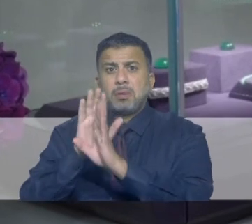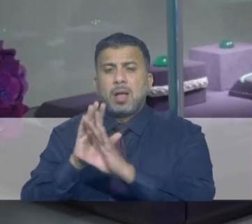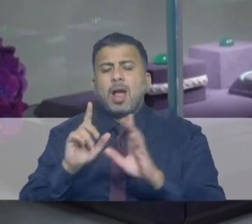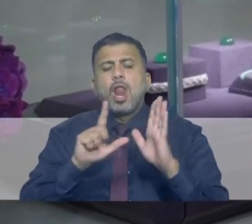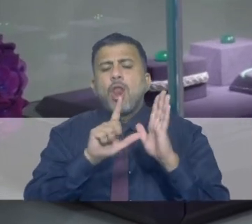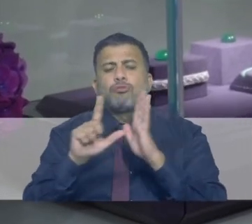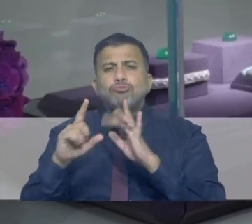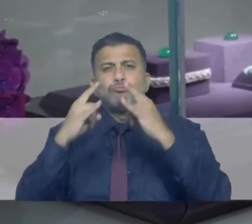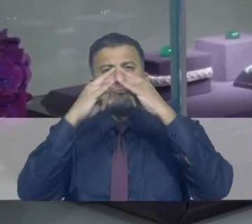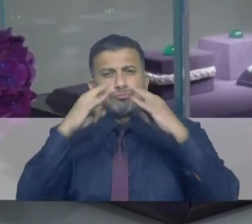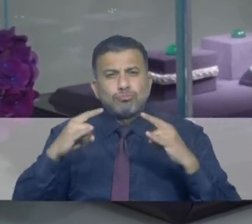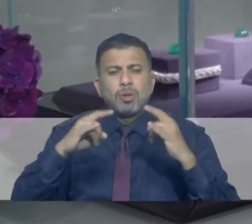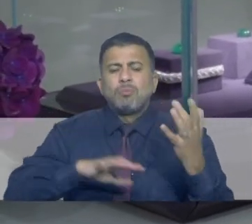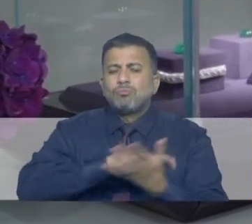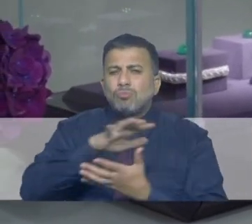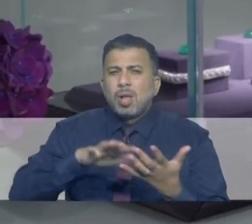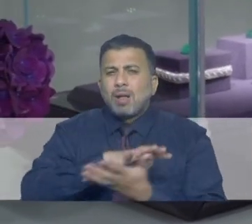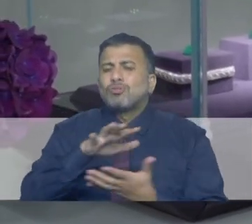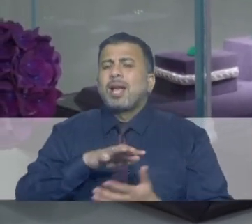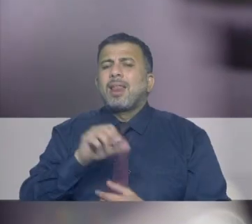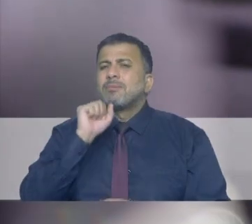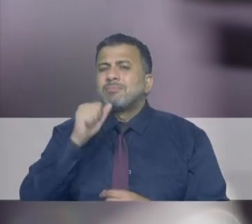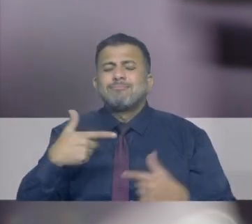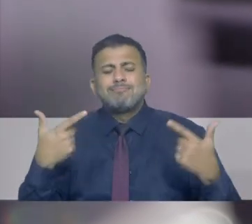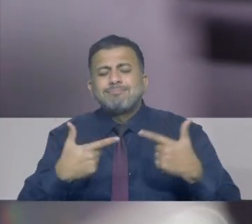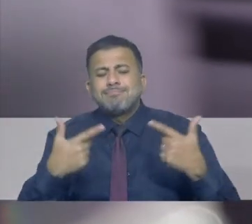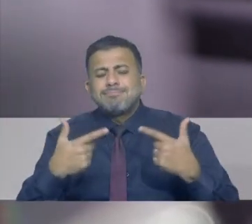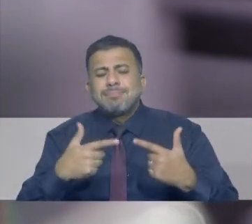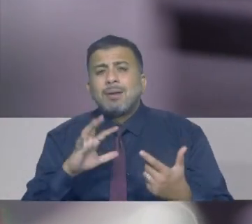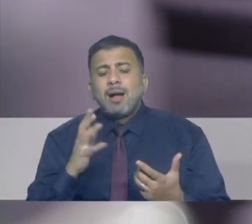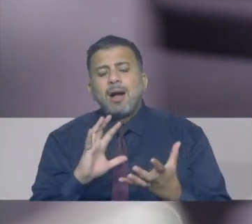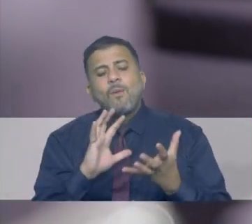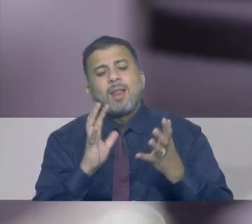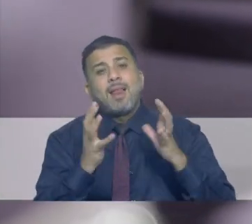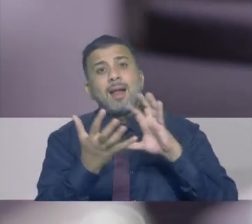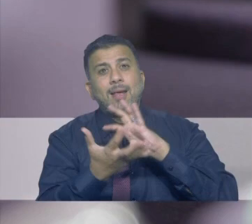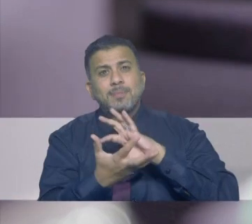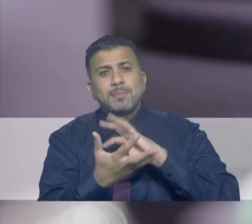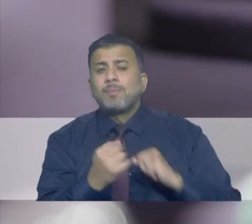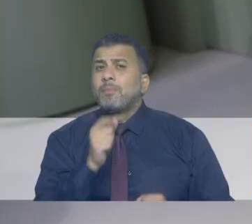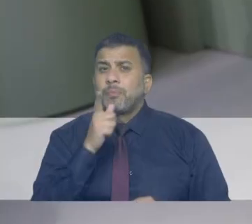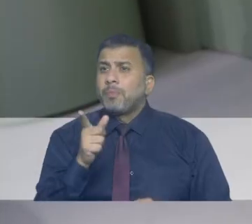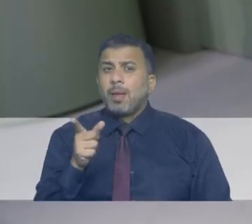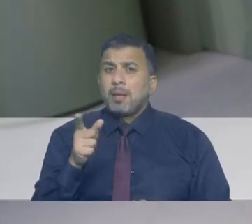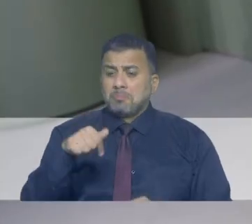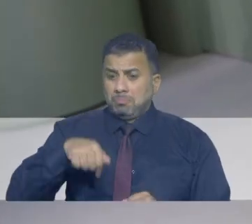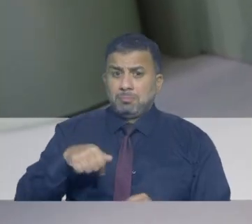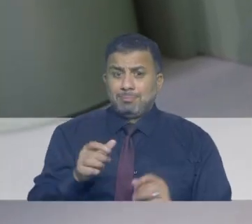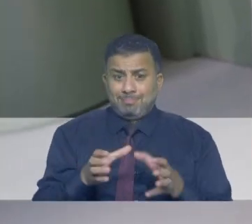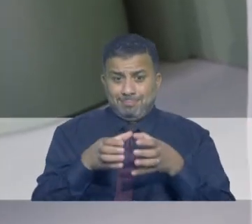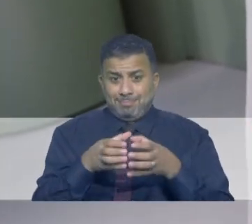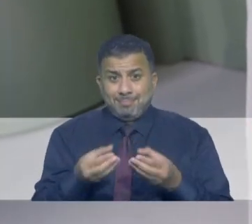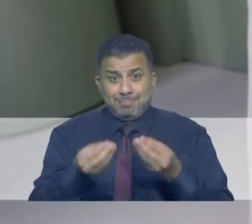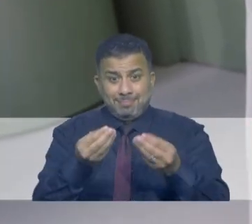اللاجئين والنازحين وضحايا الأزمات والصراعات حول العالم. وتتكون المجموعة الحصرية